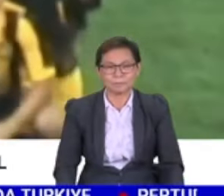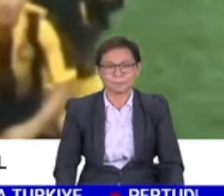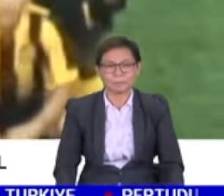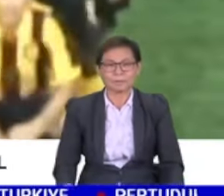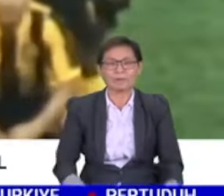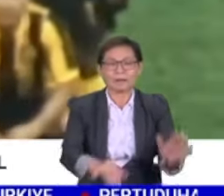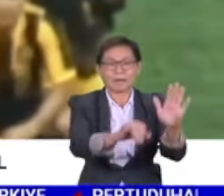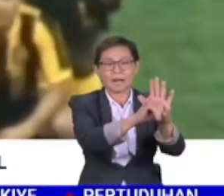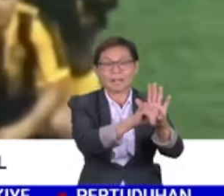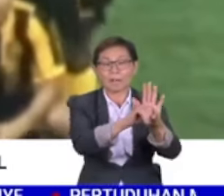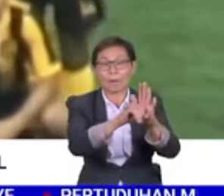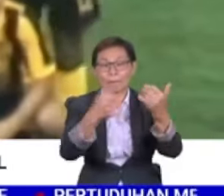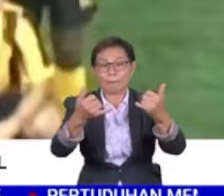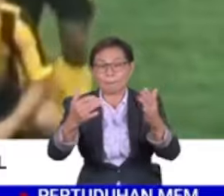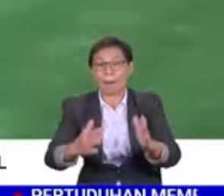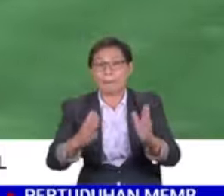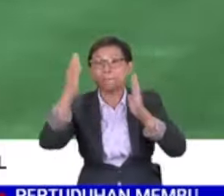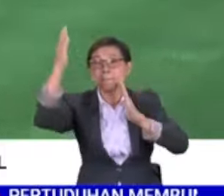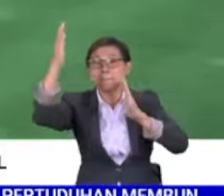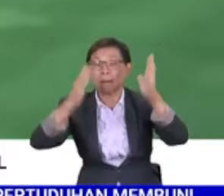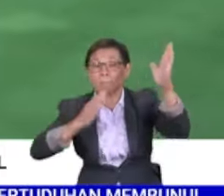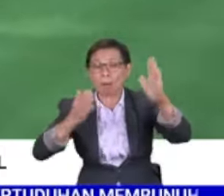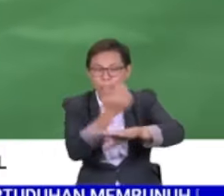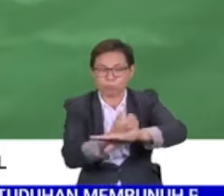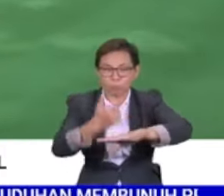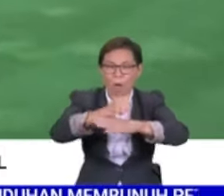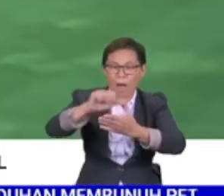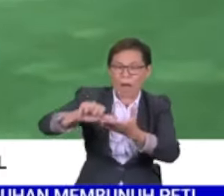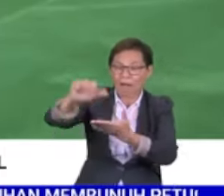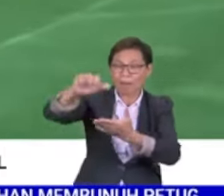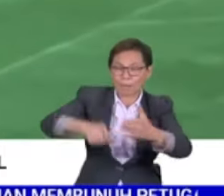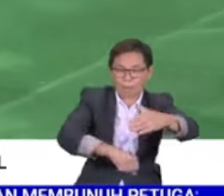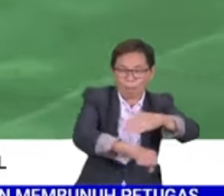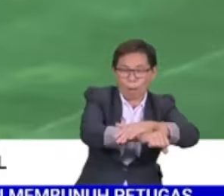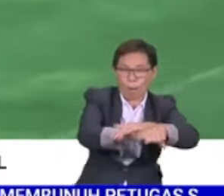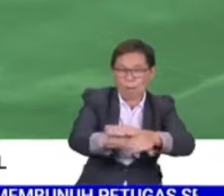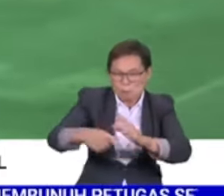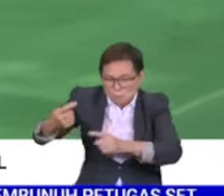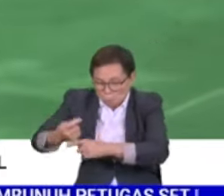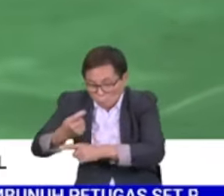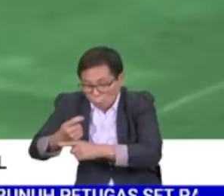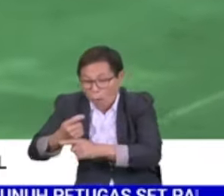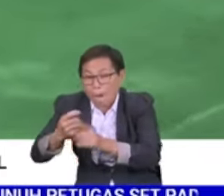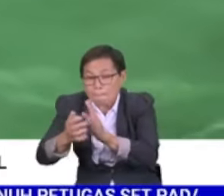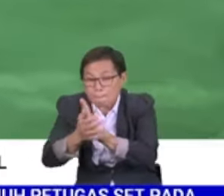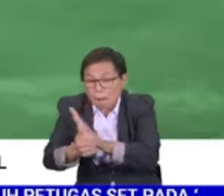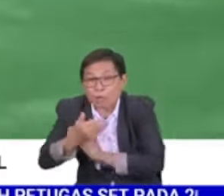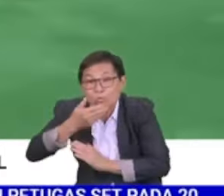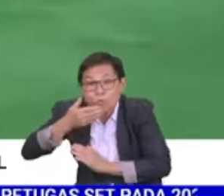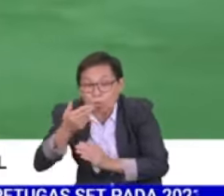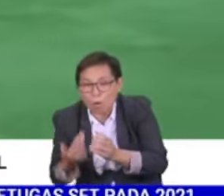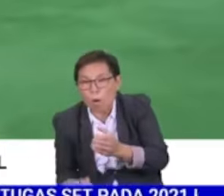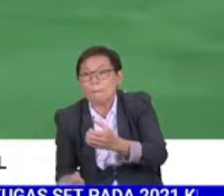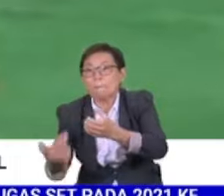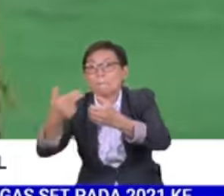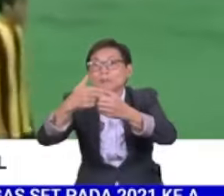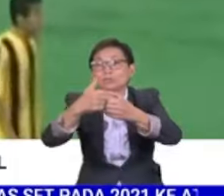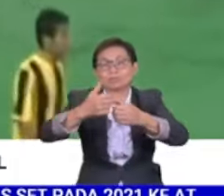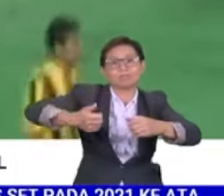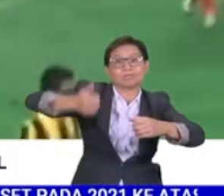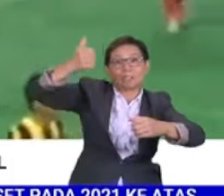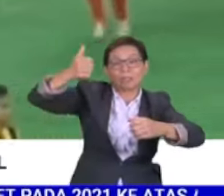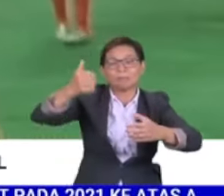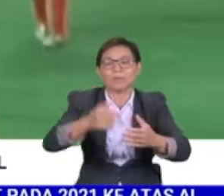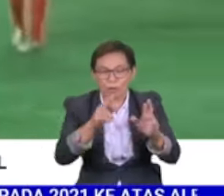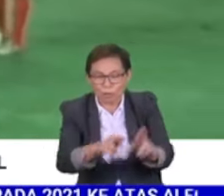Bekas ikon Harimau Malaya ini turut bercadang menubuhkan Akademi Bola Sepak bagi menjukil bakat-bakat muda ke peringkat tertinggi. Selain itu,